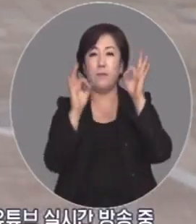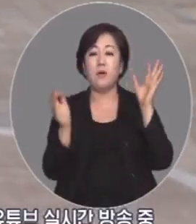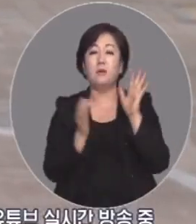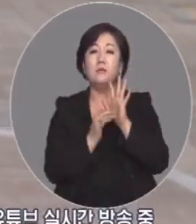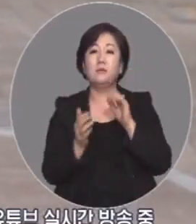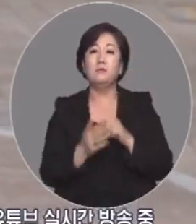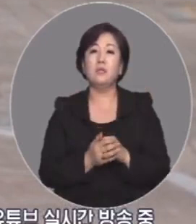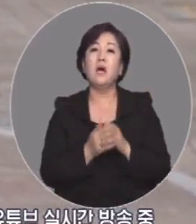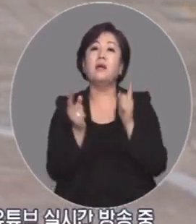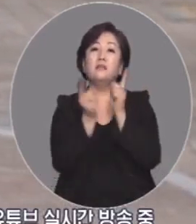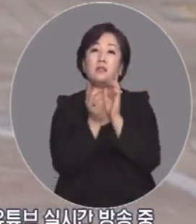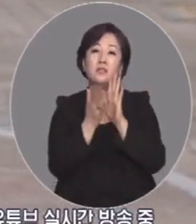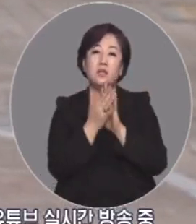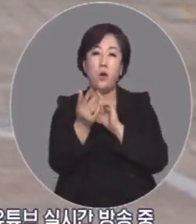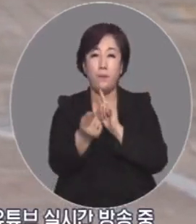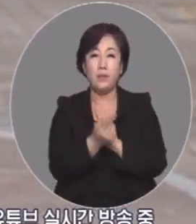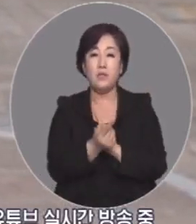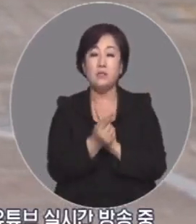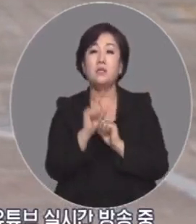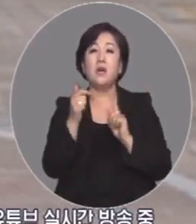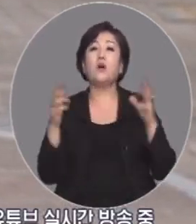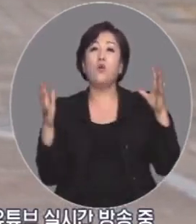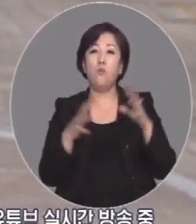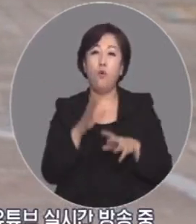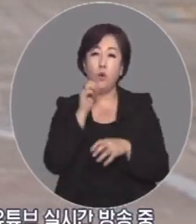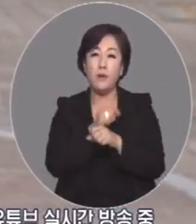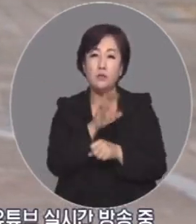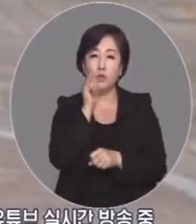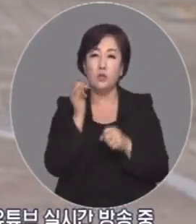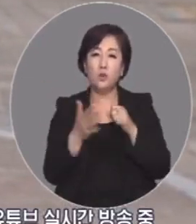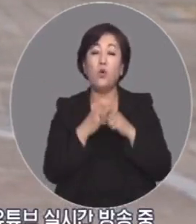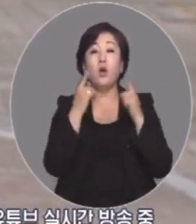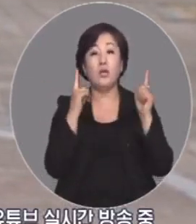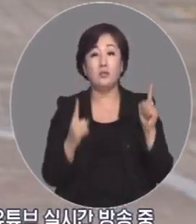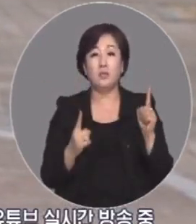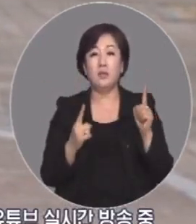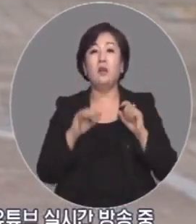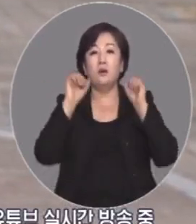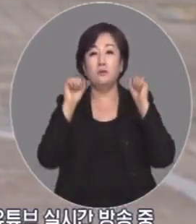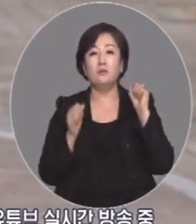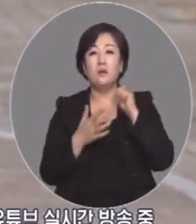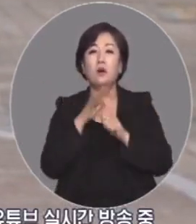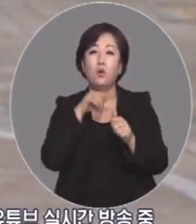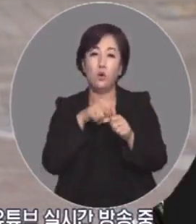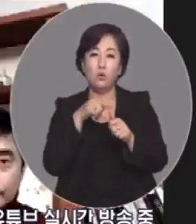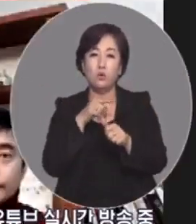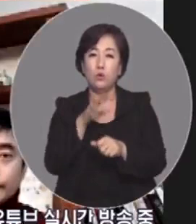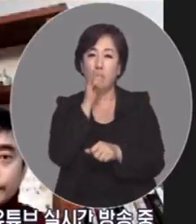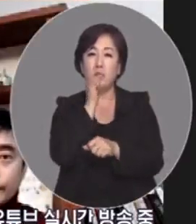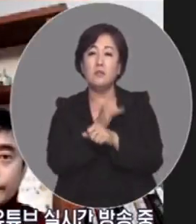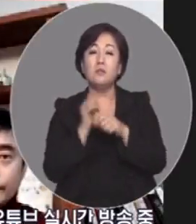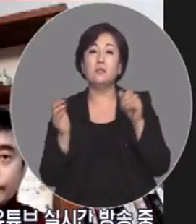알아보겠습니다. 직접 만나지 않고도 모임을 할수 있고요. 1대1 운동이나 강의도 가능해졌습니다.